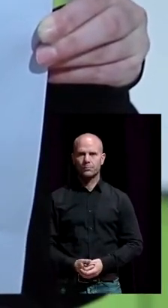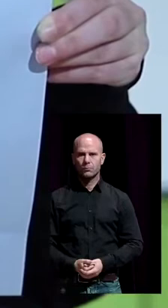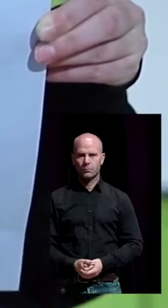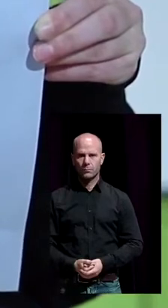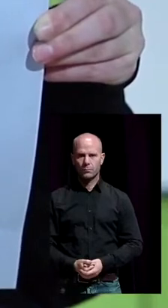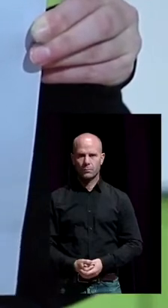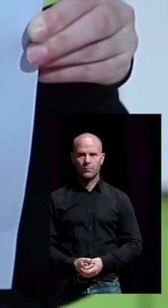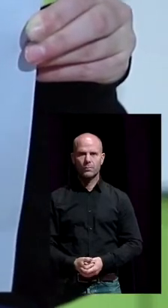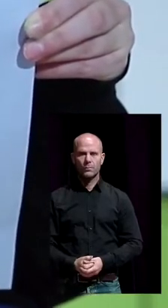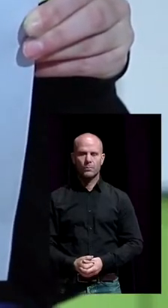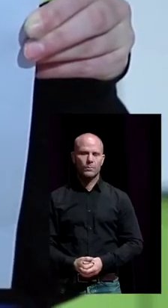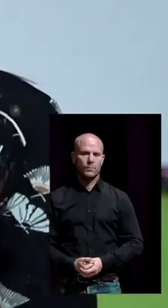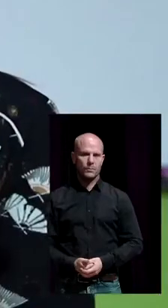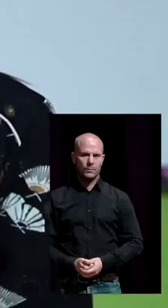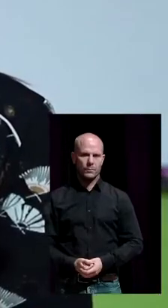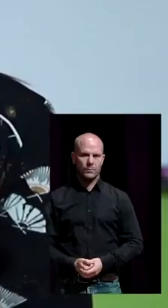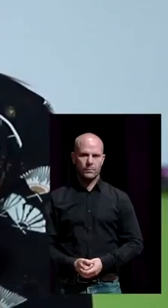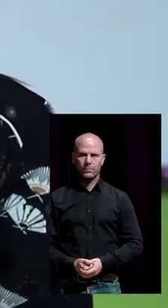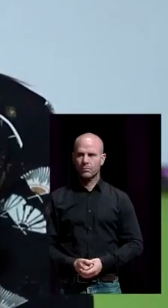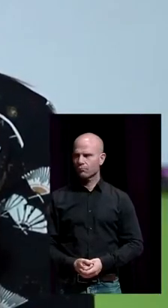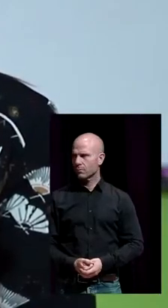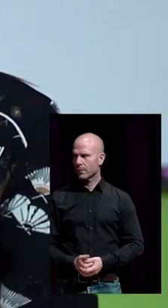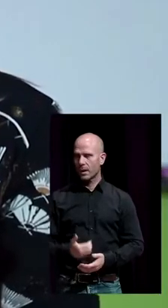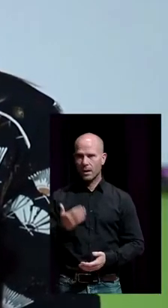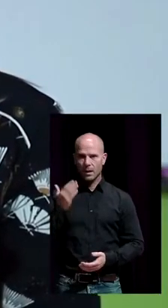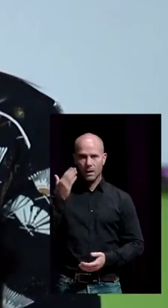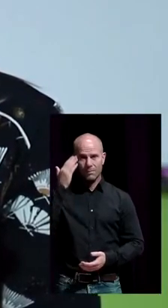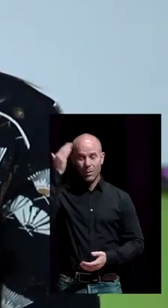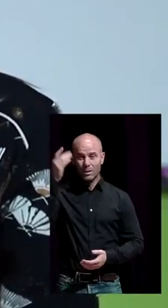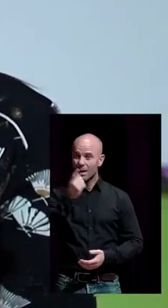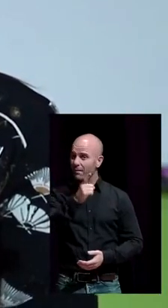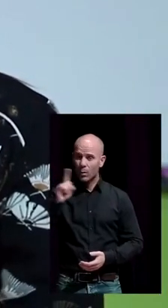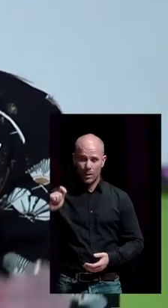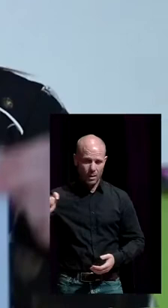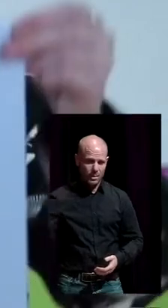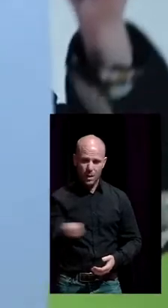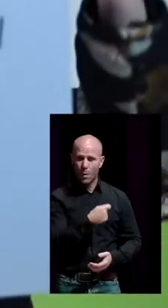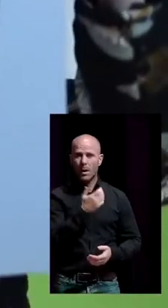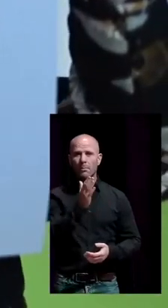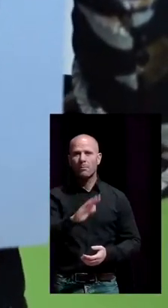Vuxna får inte slå barn.